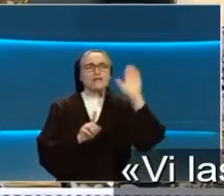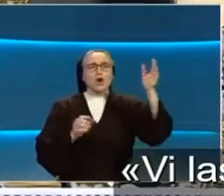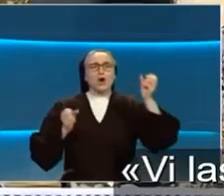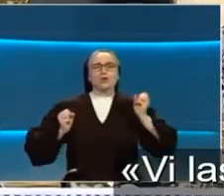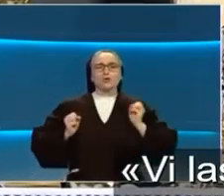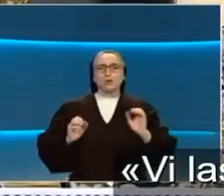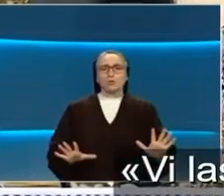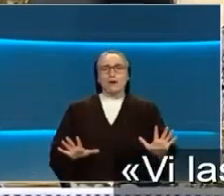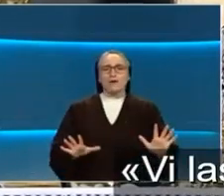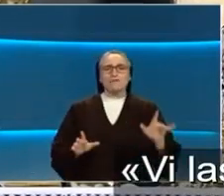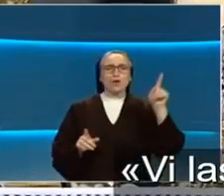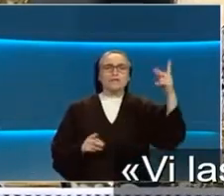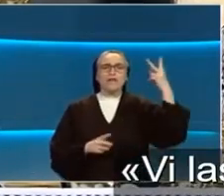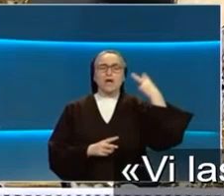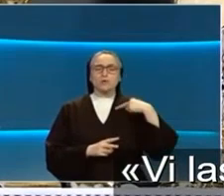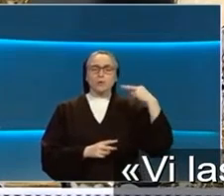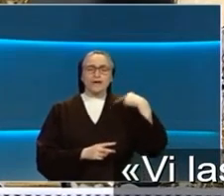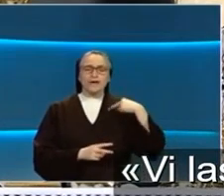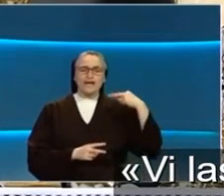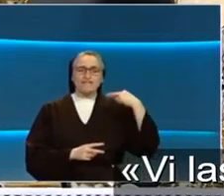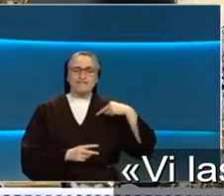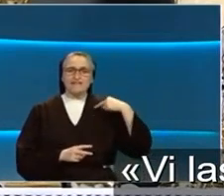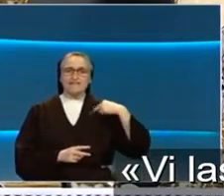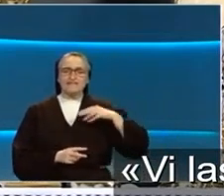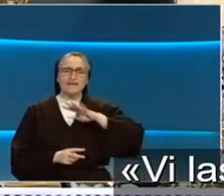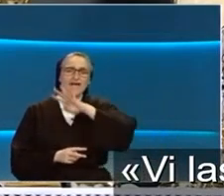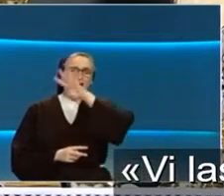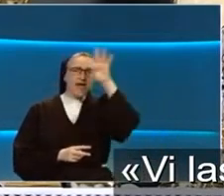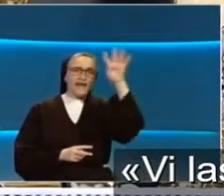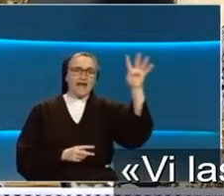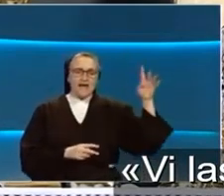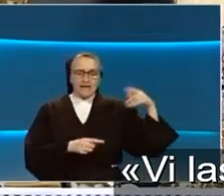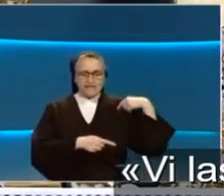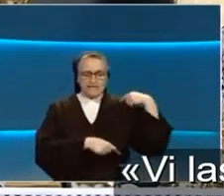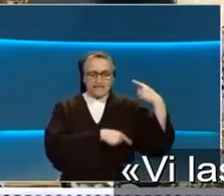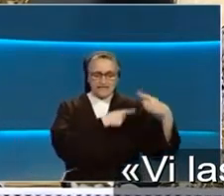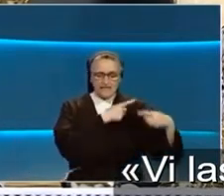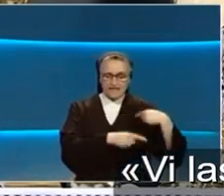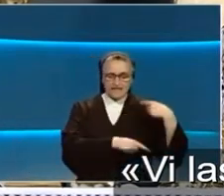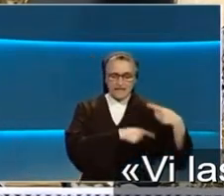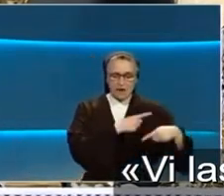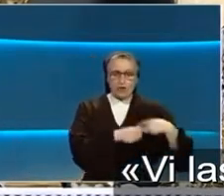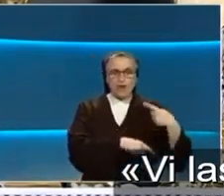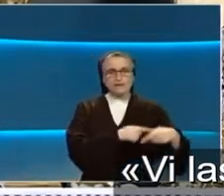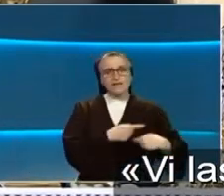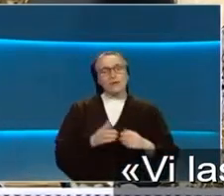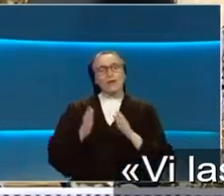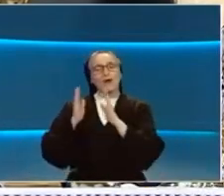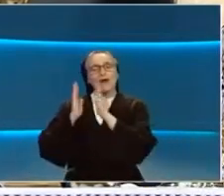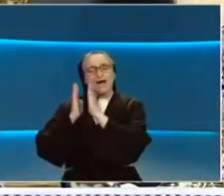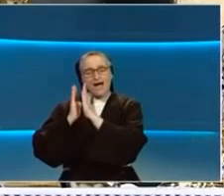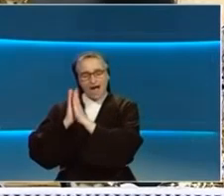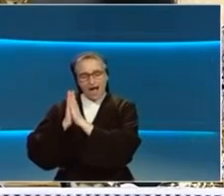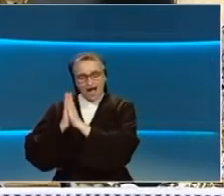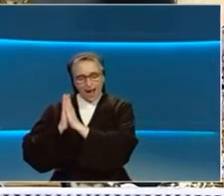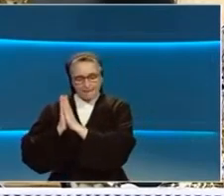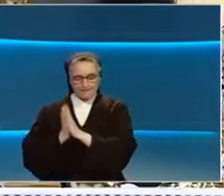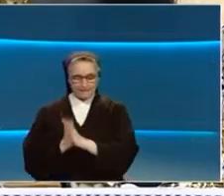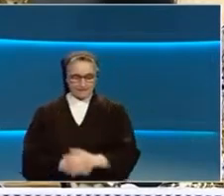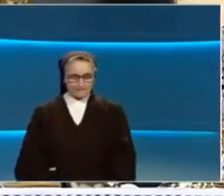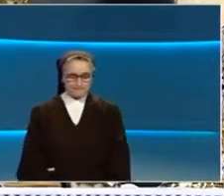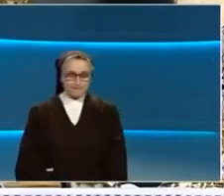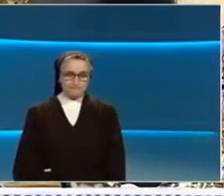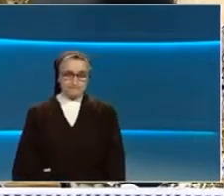tuum pacificare e quadunare digneris, qui vivis e regnas in saecula saeculorum.